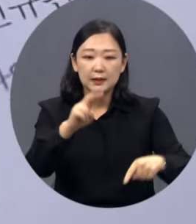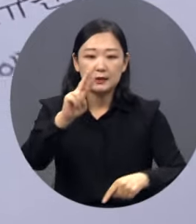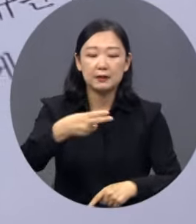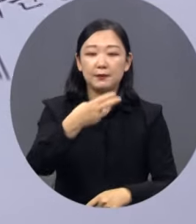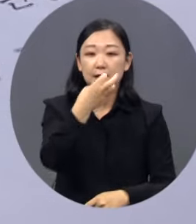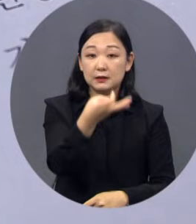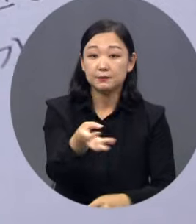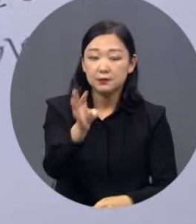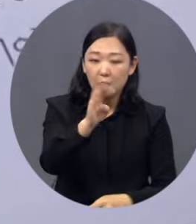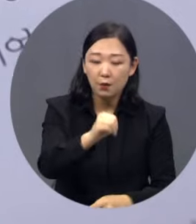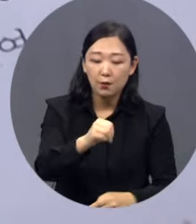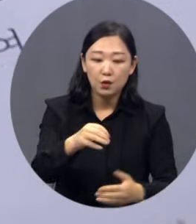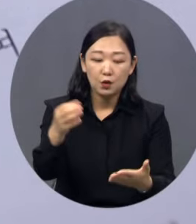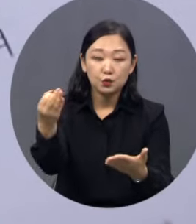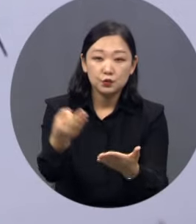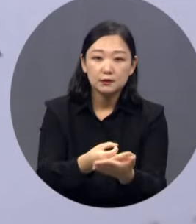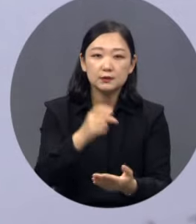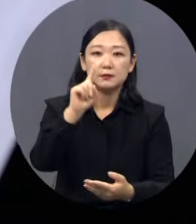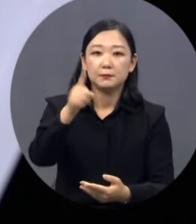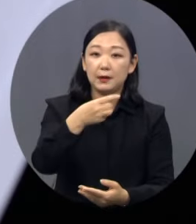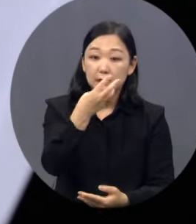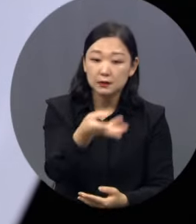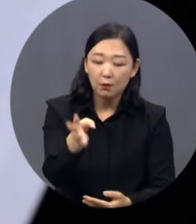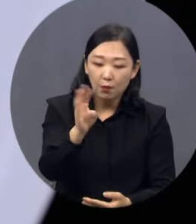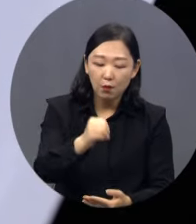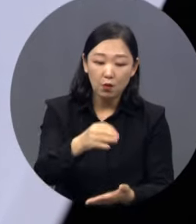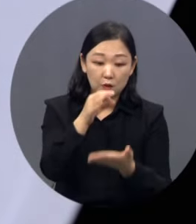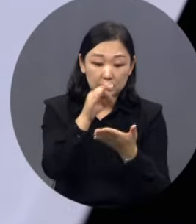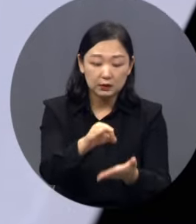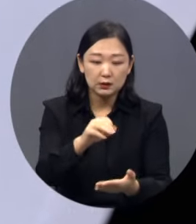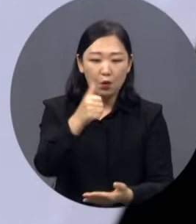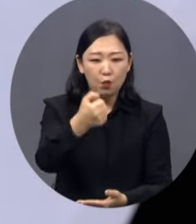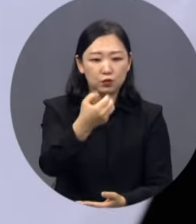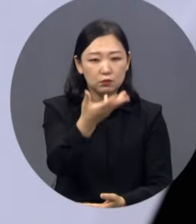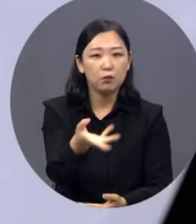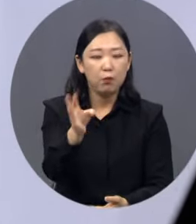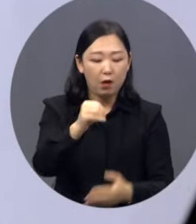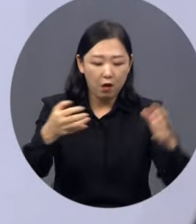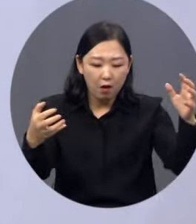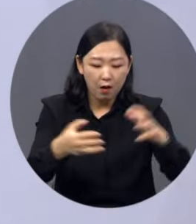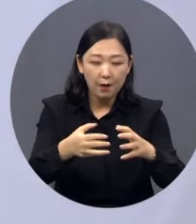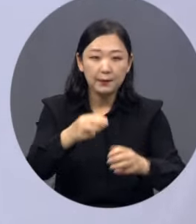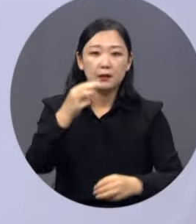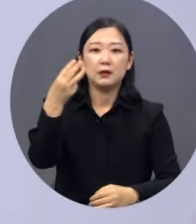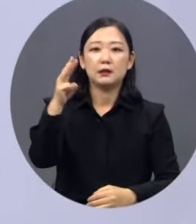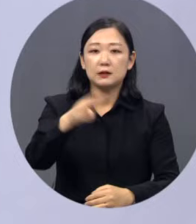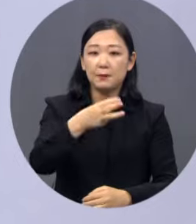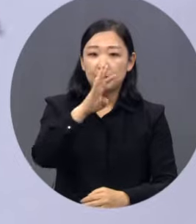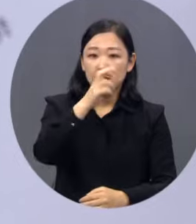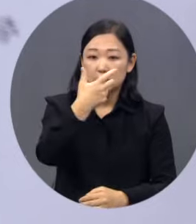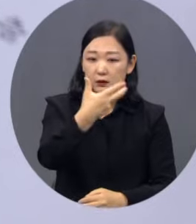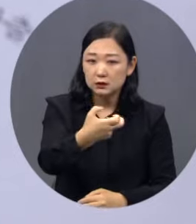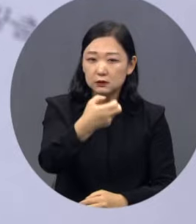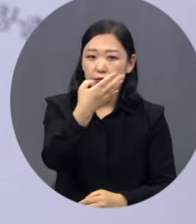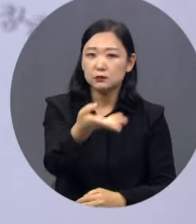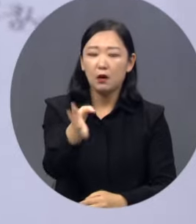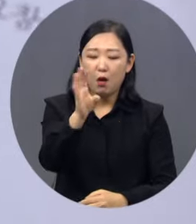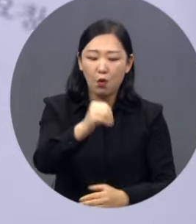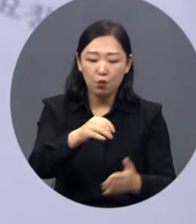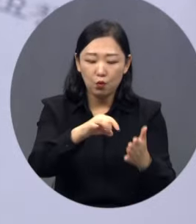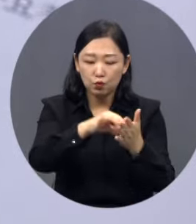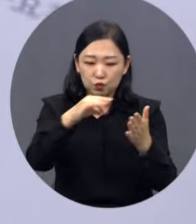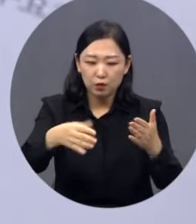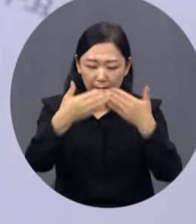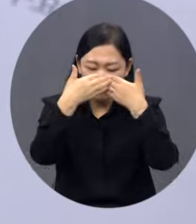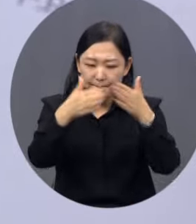원과 취득세 103억 원 재산세 58억원 등 모두 374억 원의 세금을